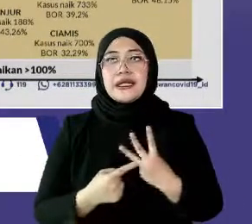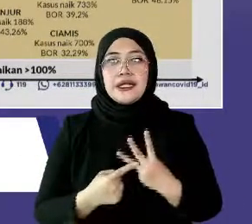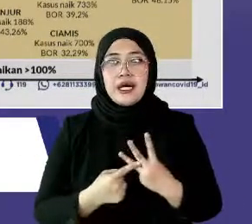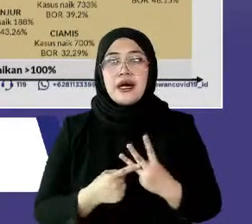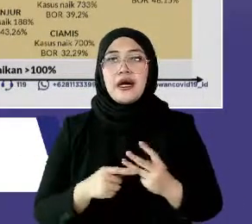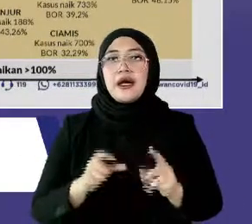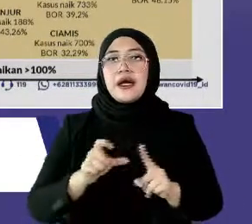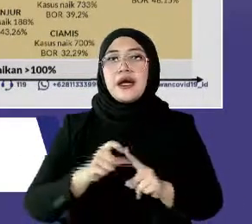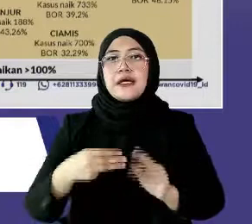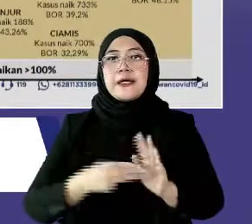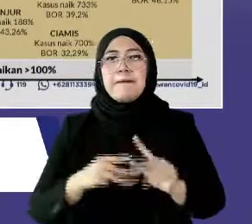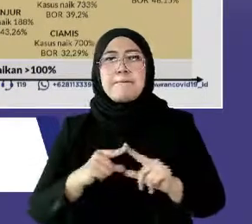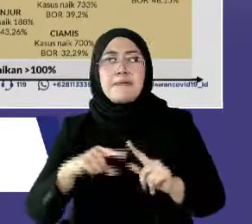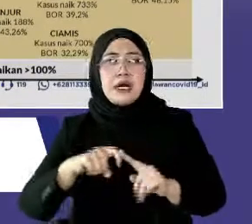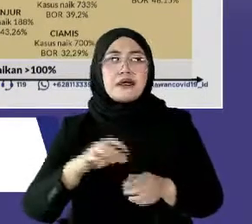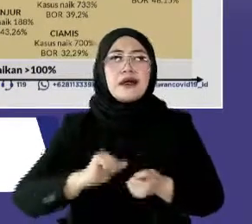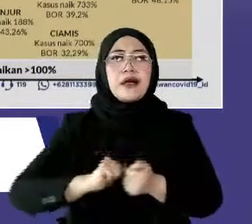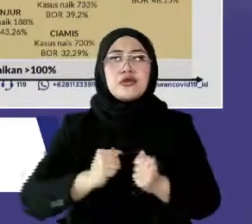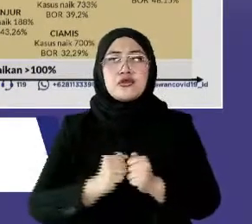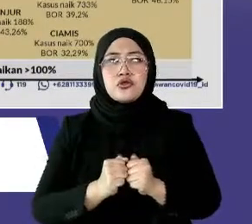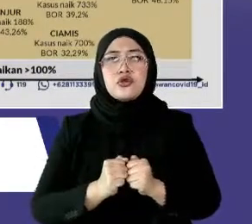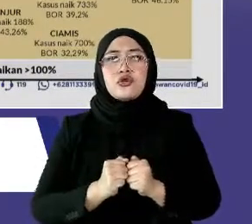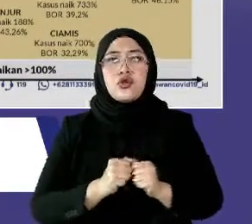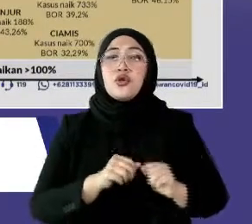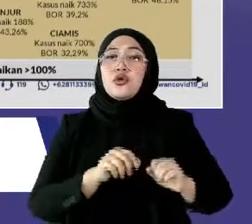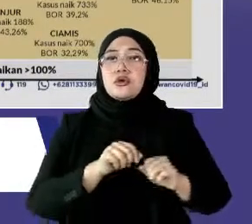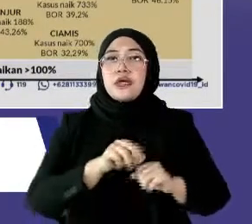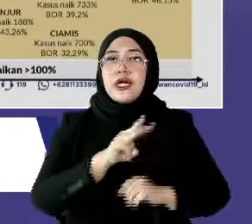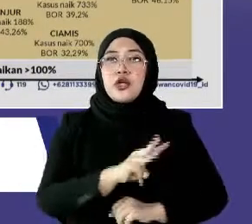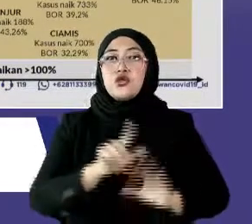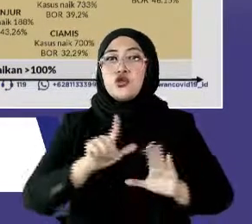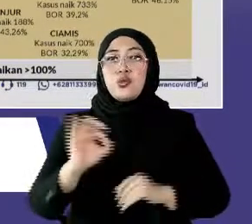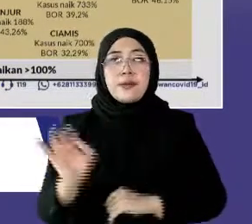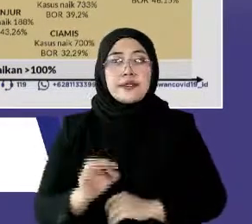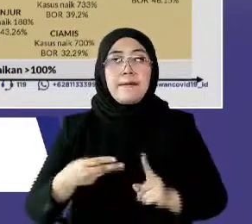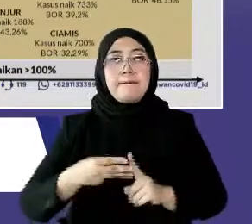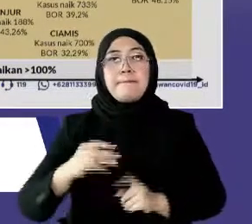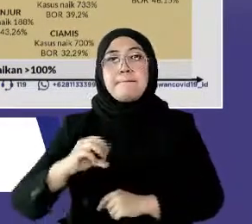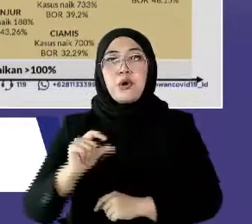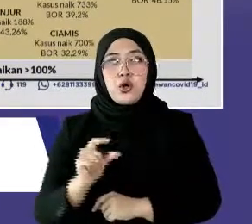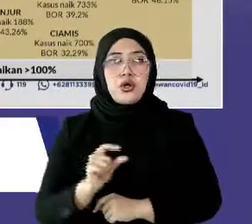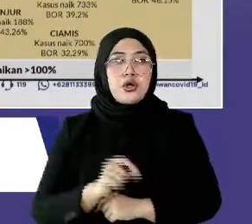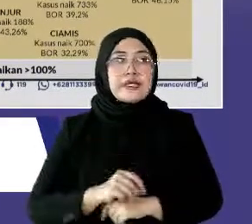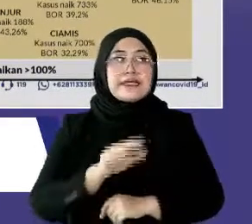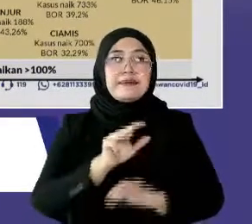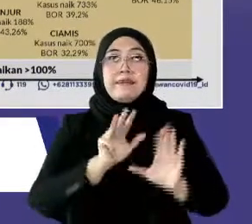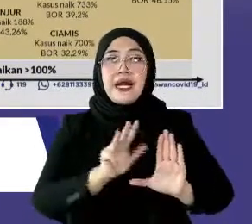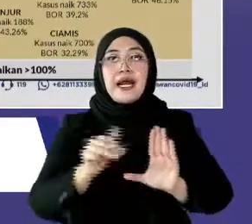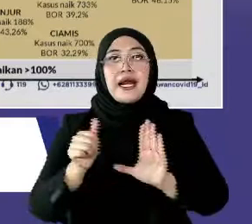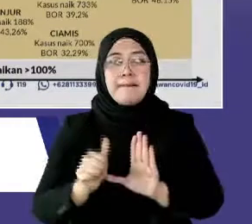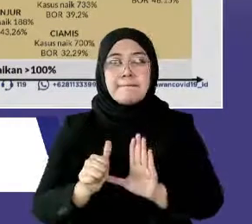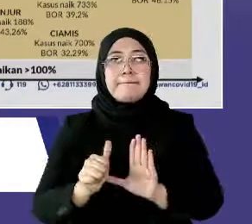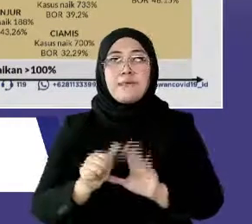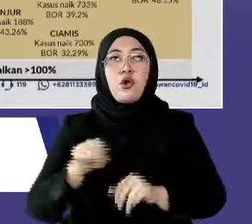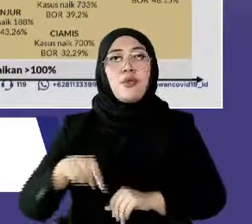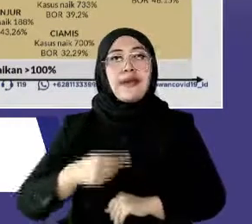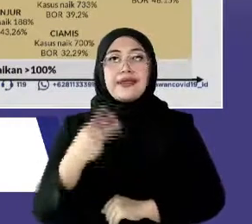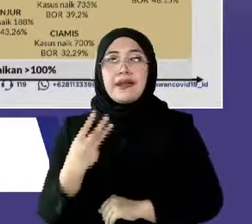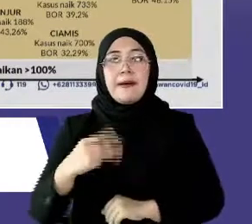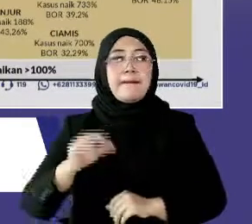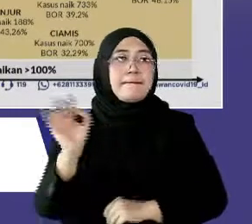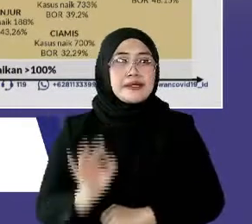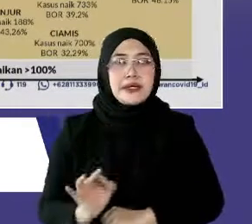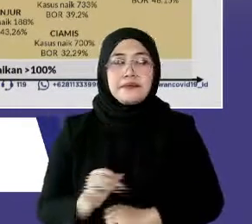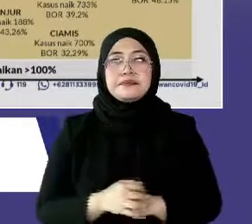dengan kenaikan kasus 370 persen danboard mencapai 96,3 persen